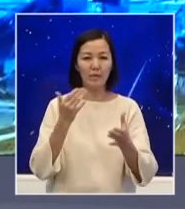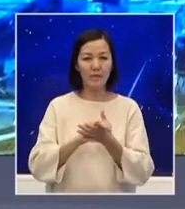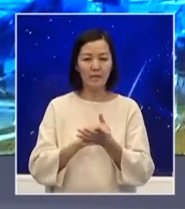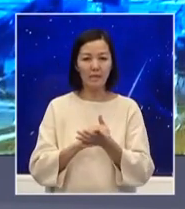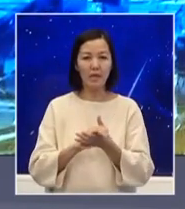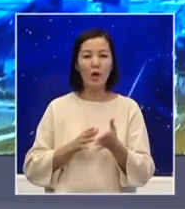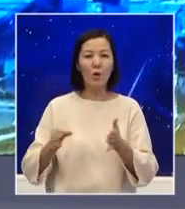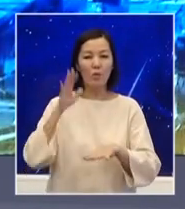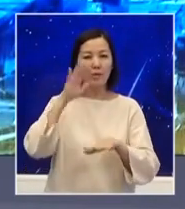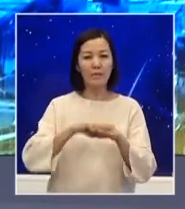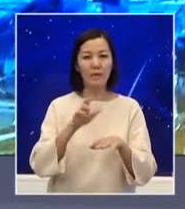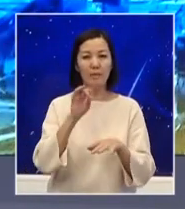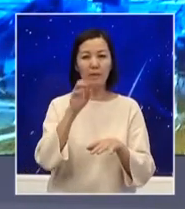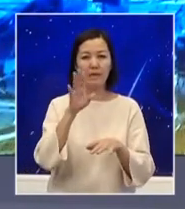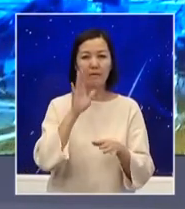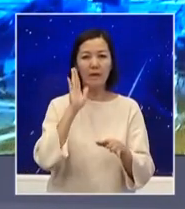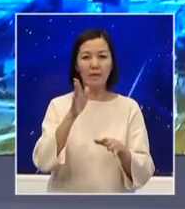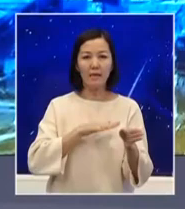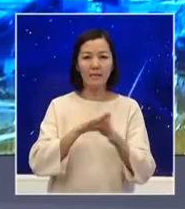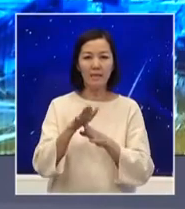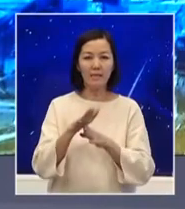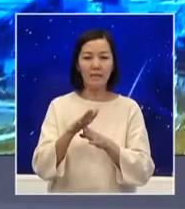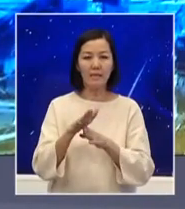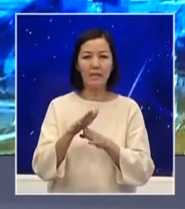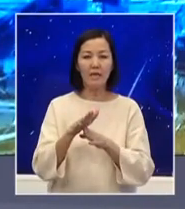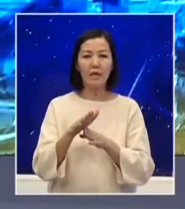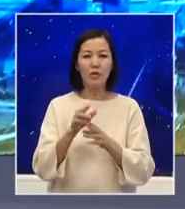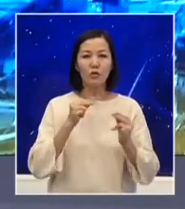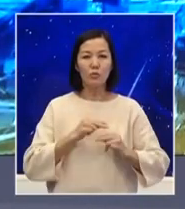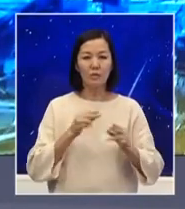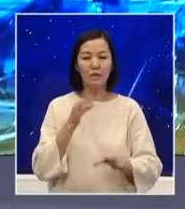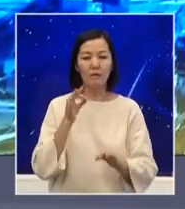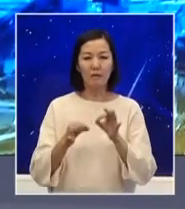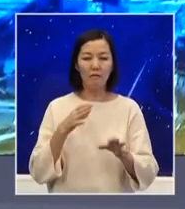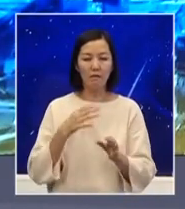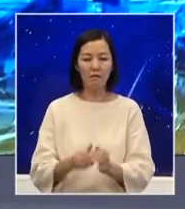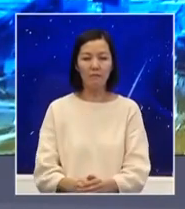жоспары таныстырылды. Амандық Баталов алда іске асатын шаруалар барысын талқылады.